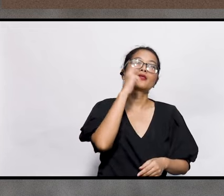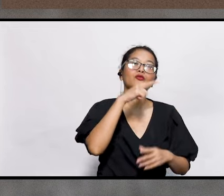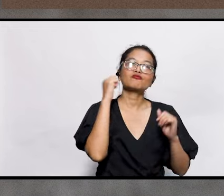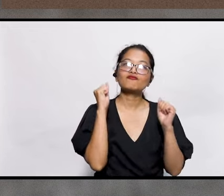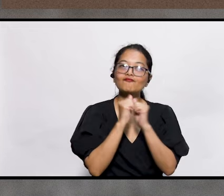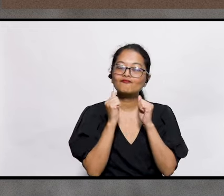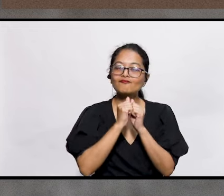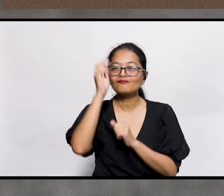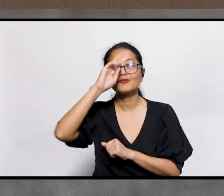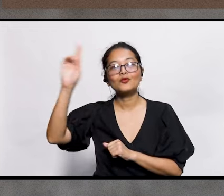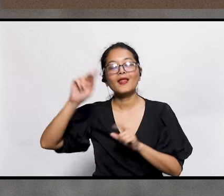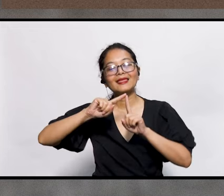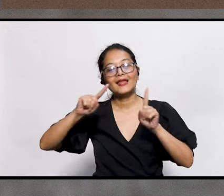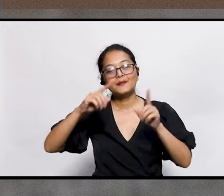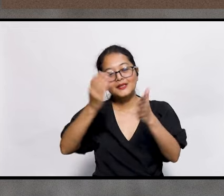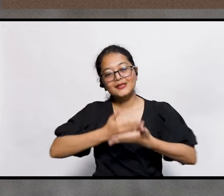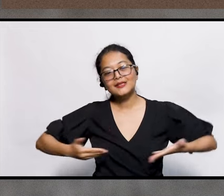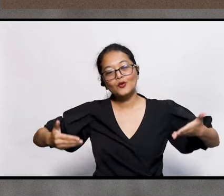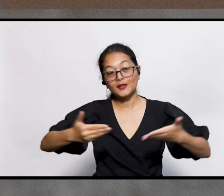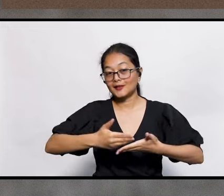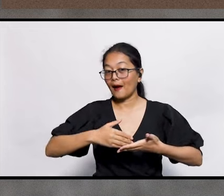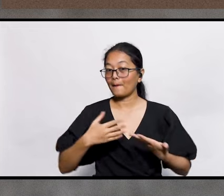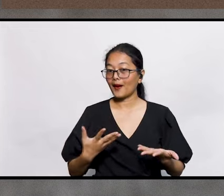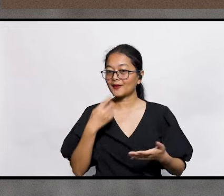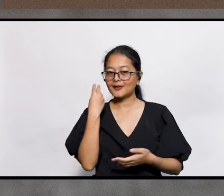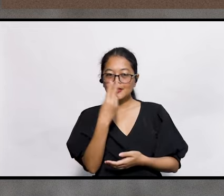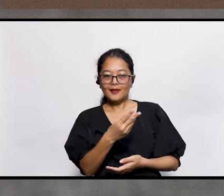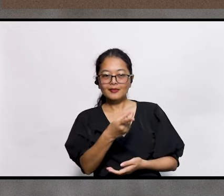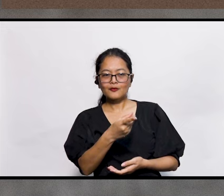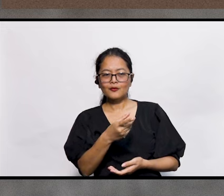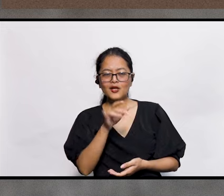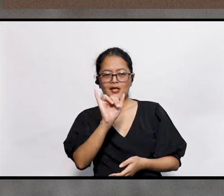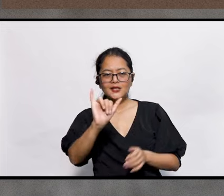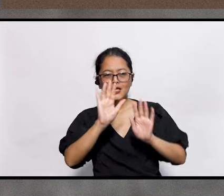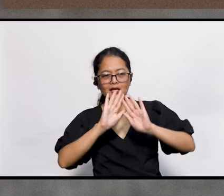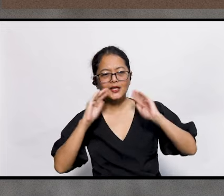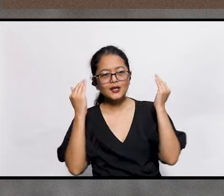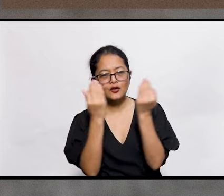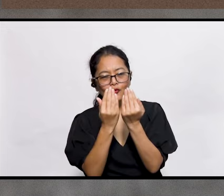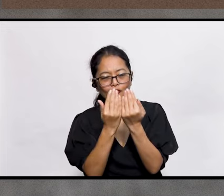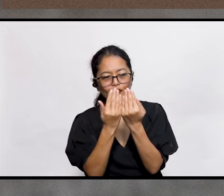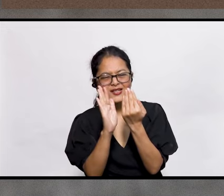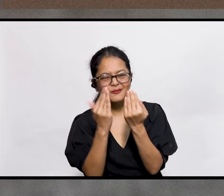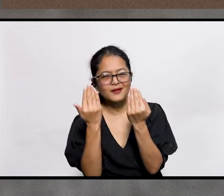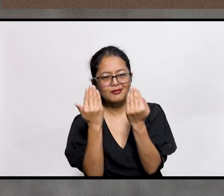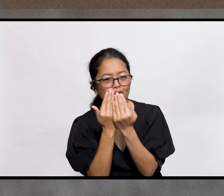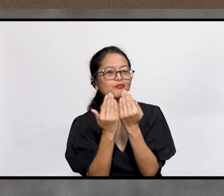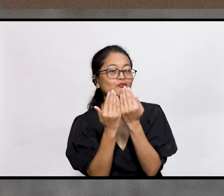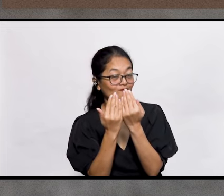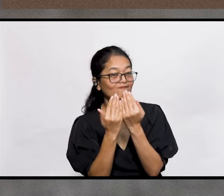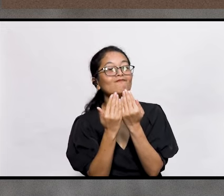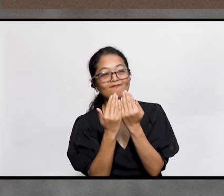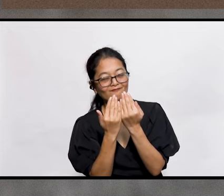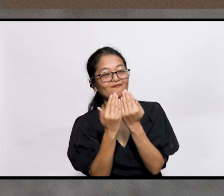tapi situasinya tutup gerbeng yeriko tertutup untuk